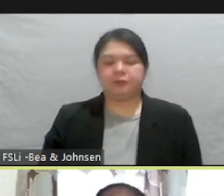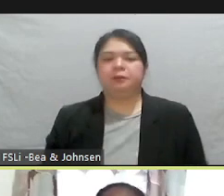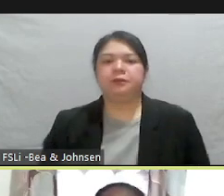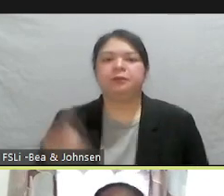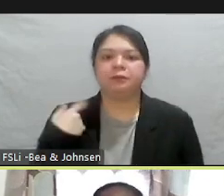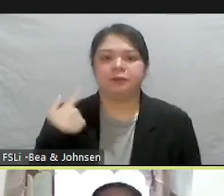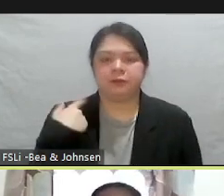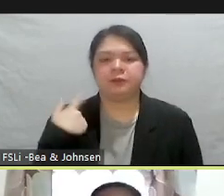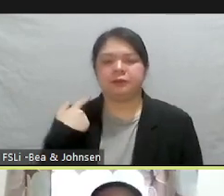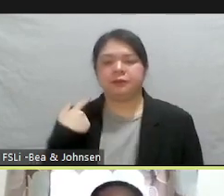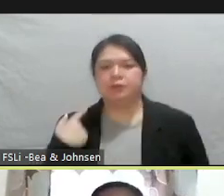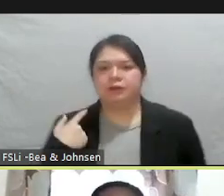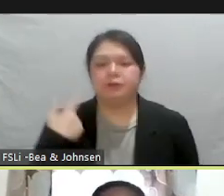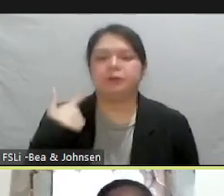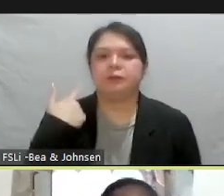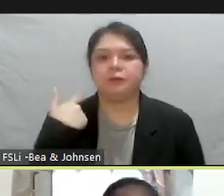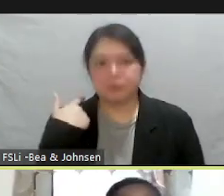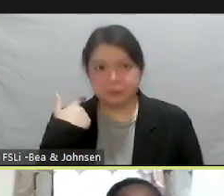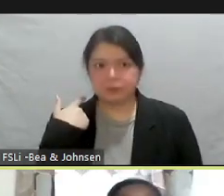Ito po yung sa